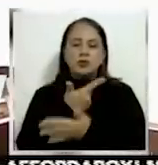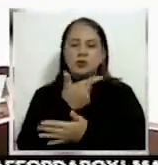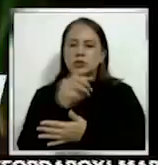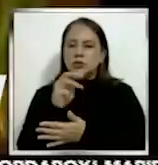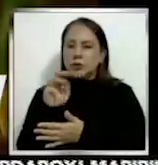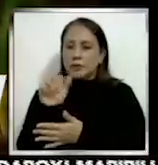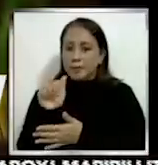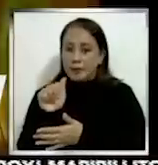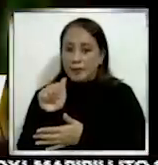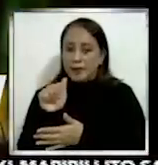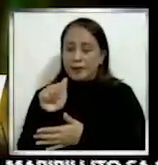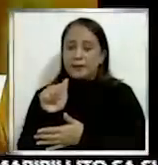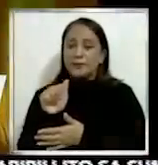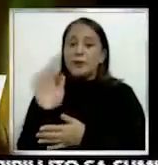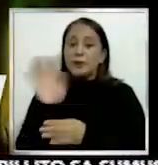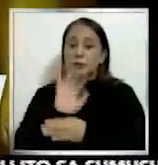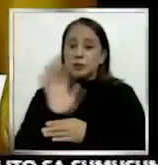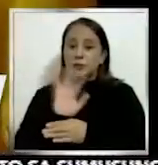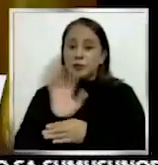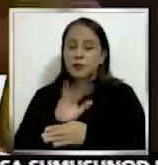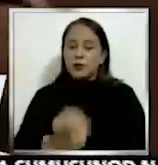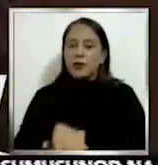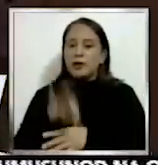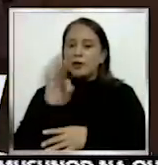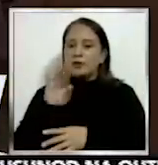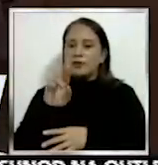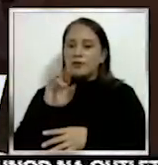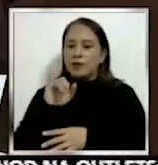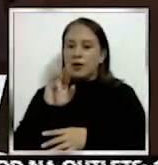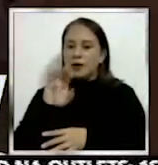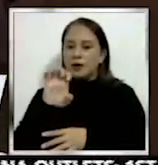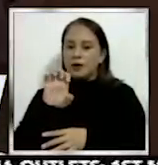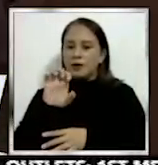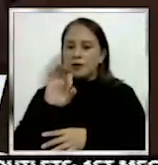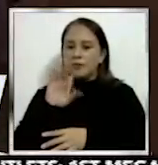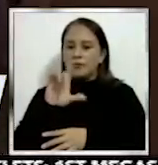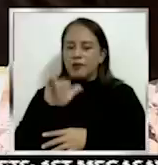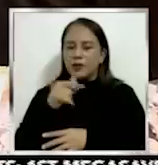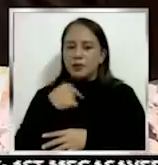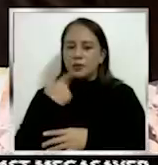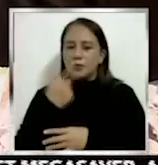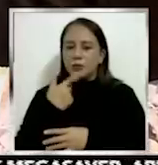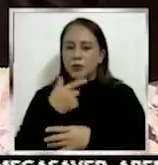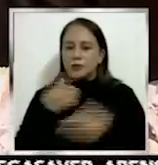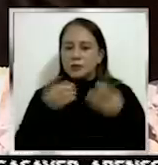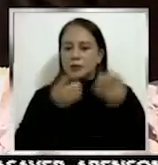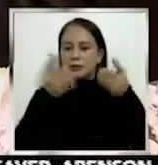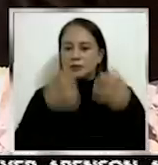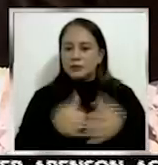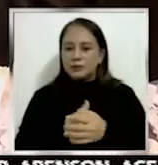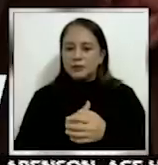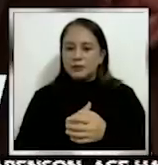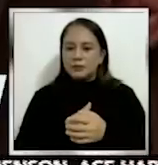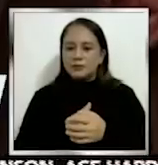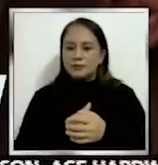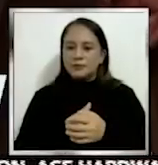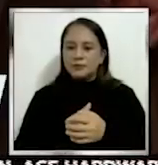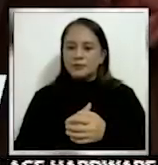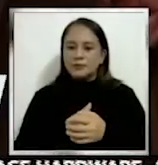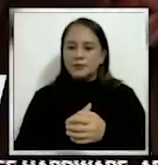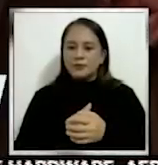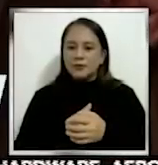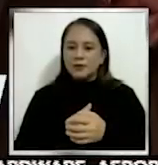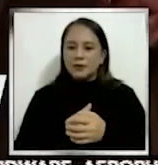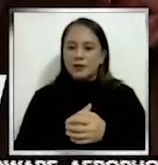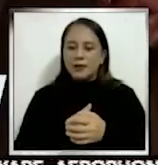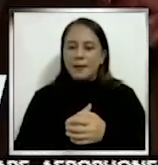flagship film na Firefly sa direksyon ni Maria Clara at Ibarra director Zig Dulay. Sa Grand